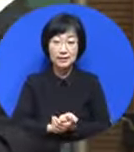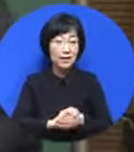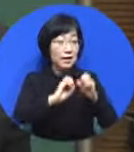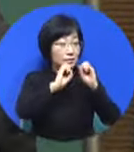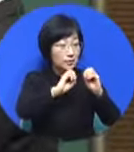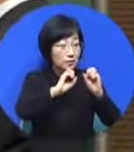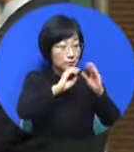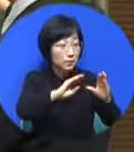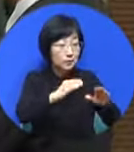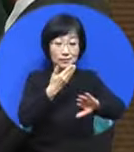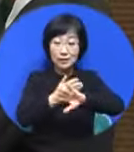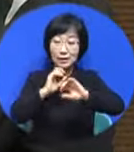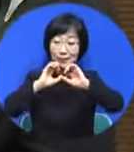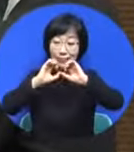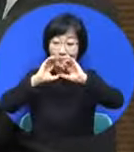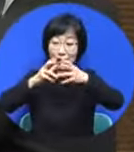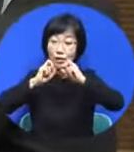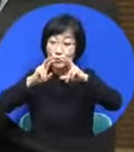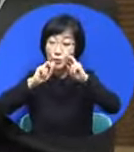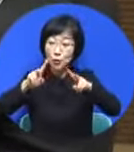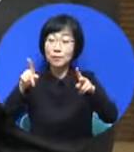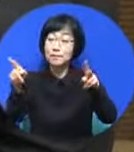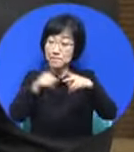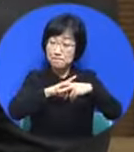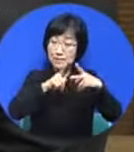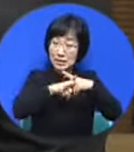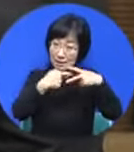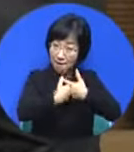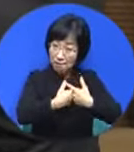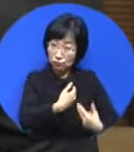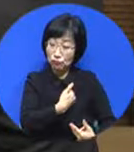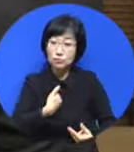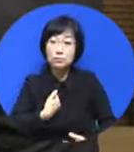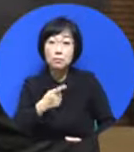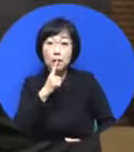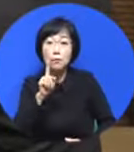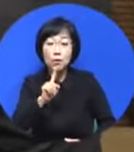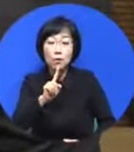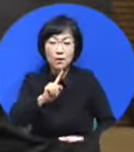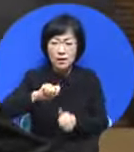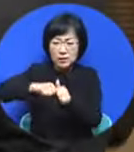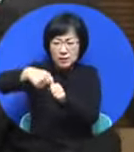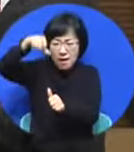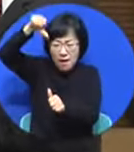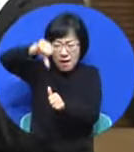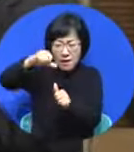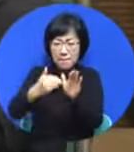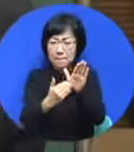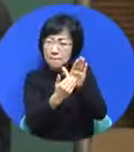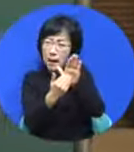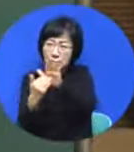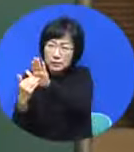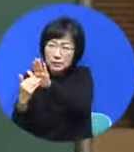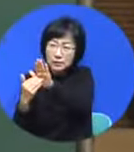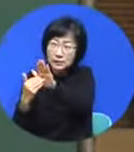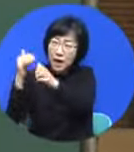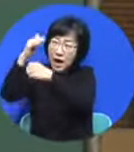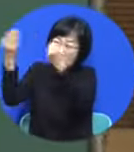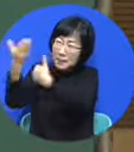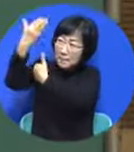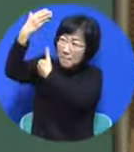전도 성교를 이해했다는 것은 재앙을 막는 사명을 제대로 이해한 것이다. If